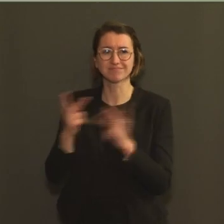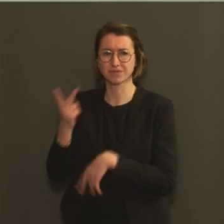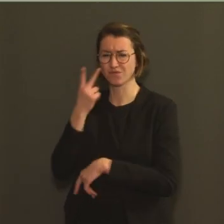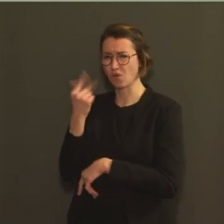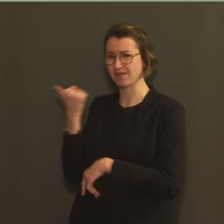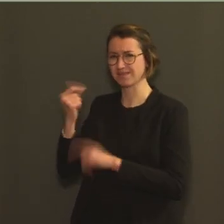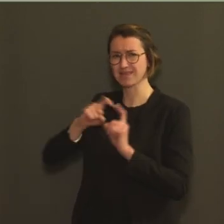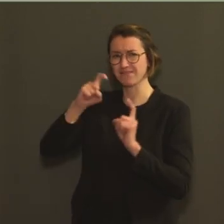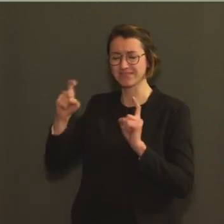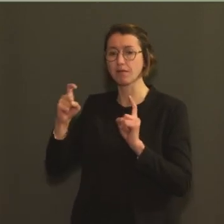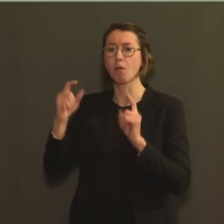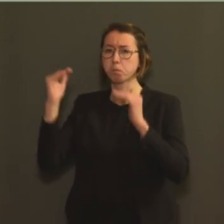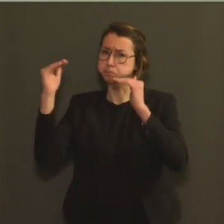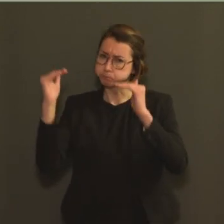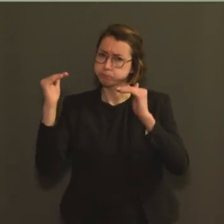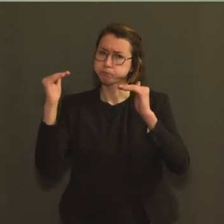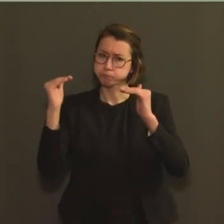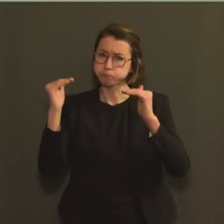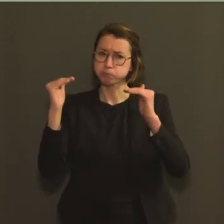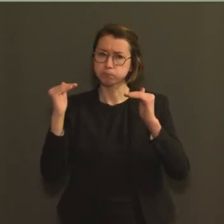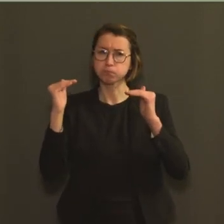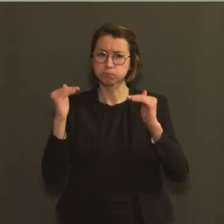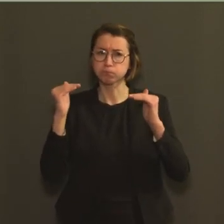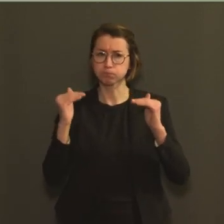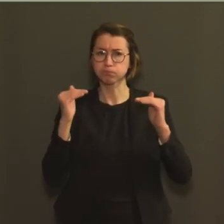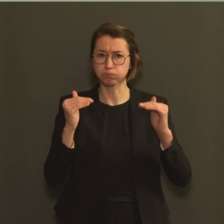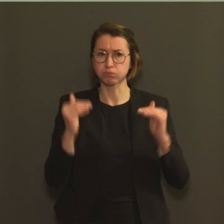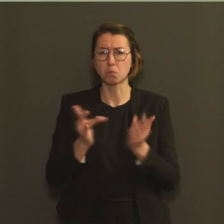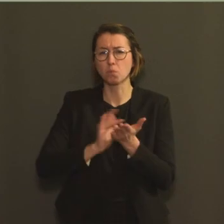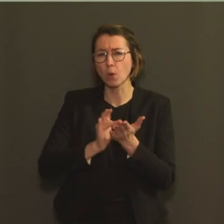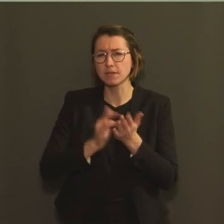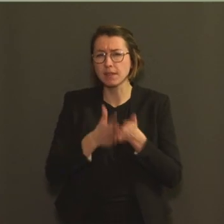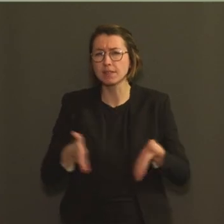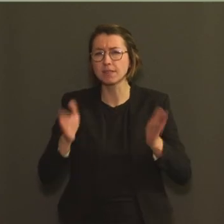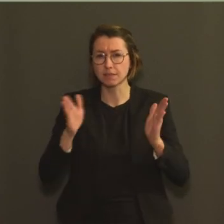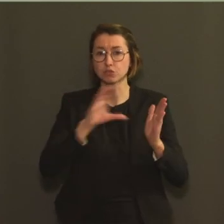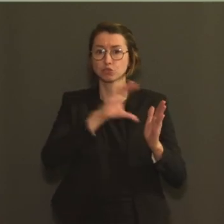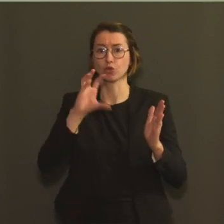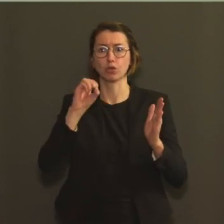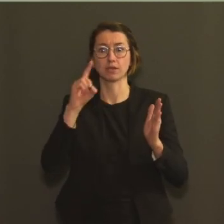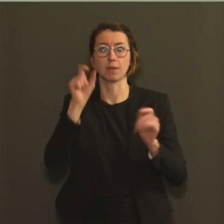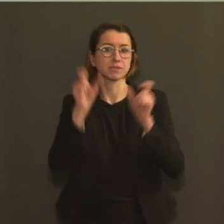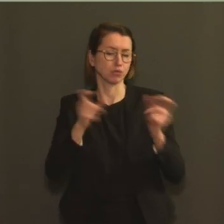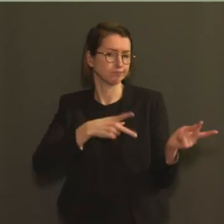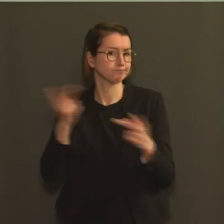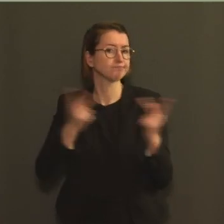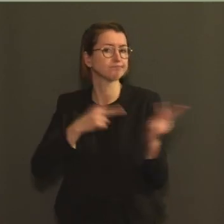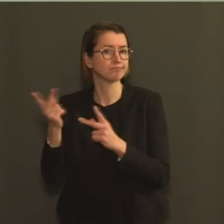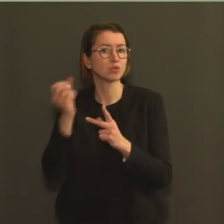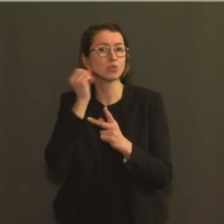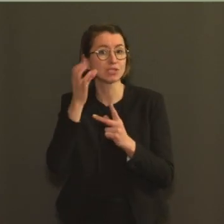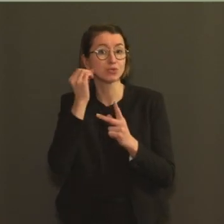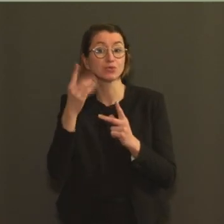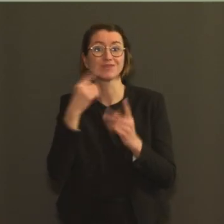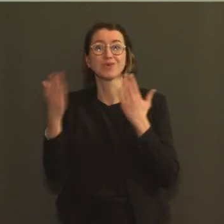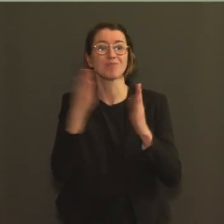en moyenne 131 nouvelles admissions par jour, ce qui est une diminution toujours de l'ordre de 10% par rapport à la